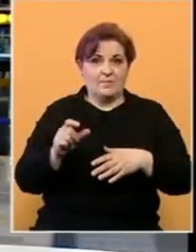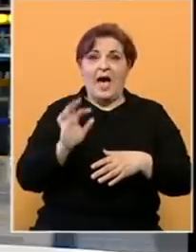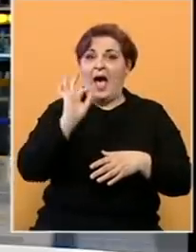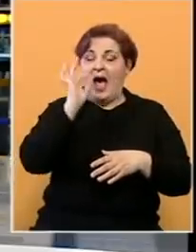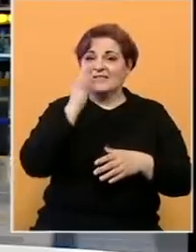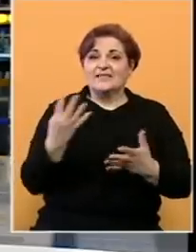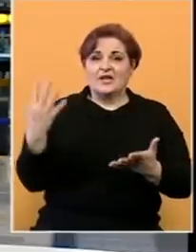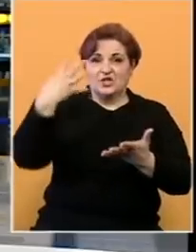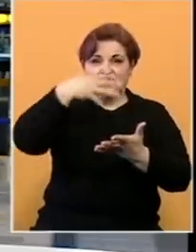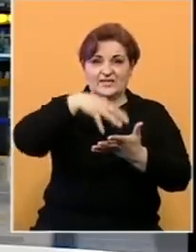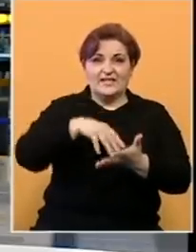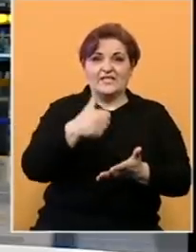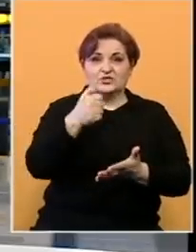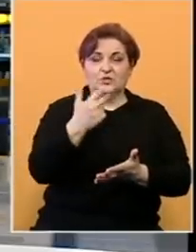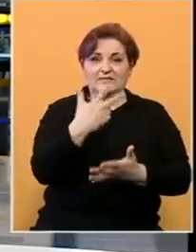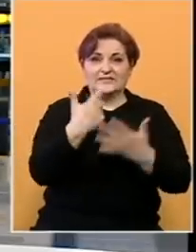osoba od testiranih